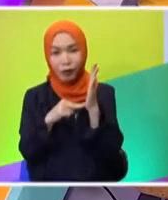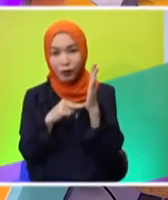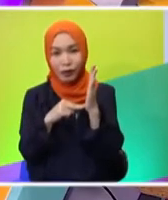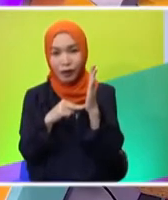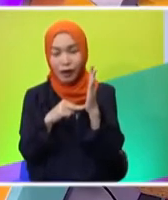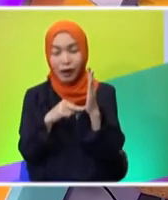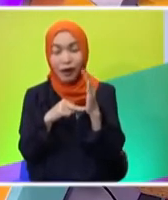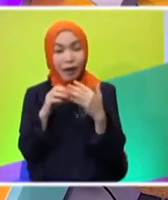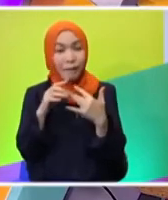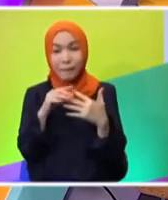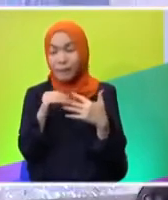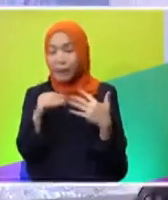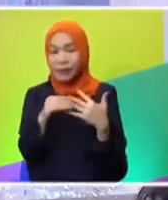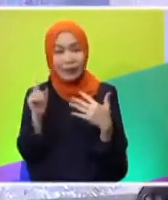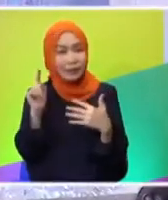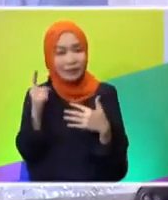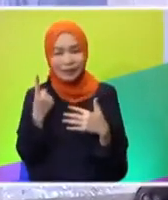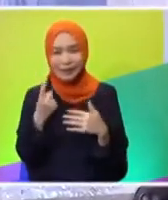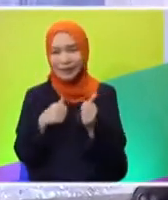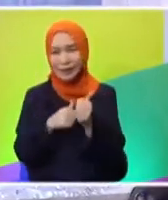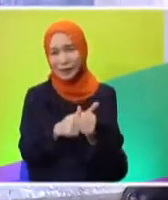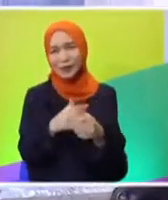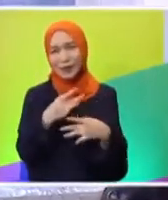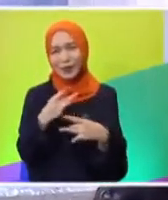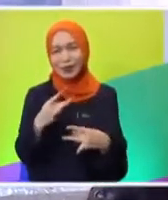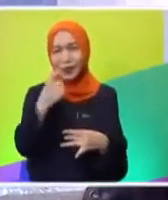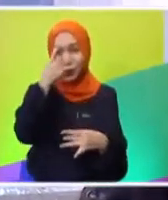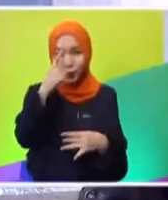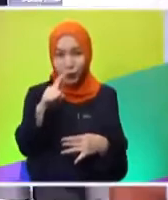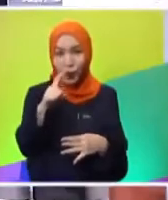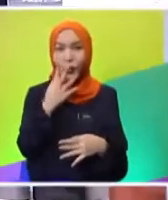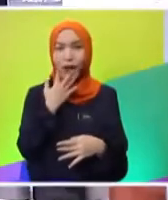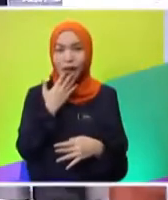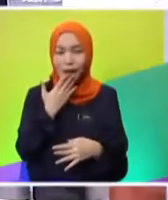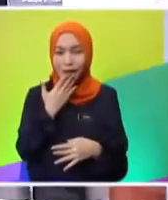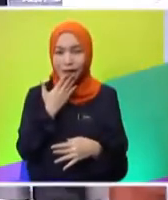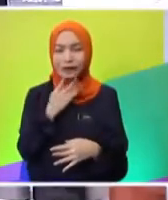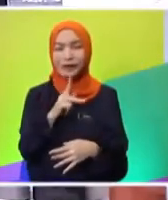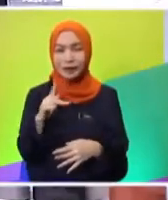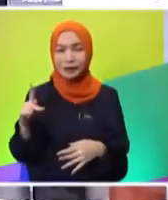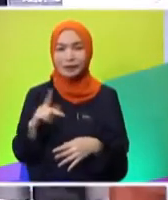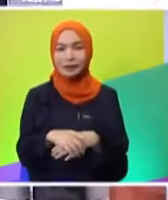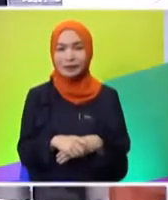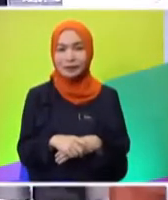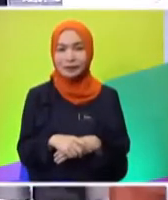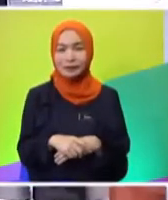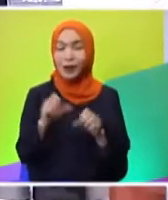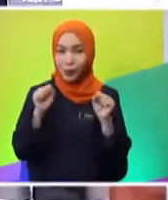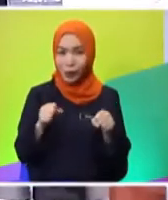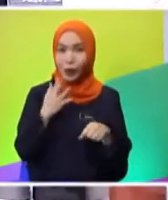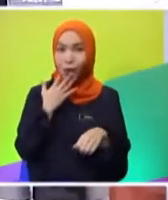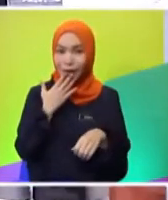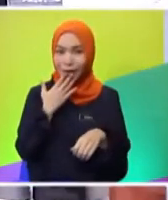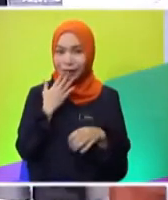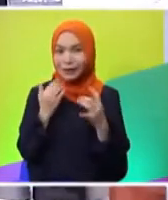cuma pilih warna dan warna kali ini saya pula agak nampak ya kepo dibandingkan